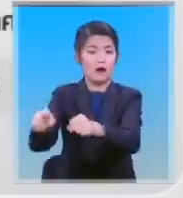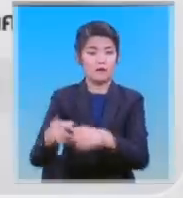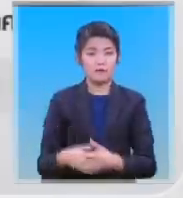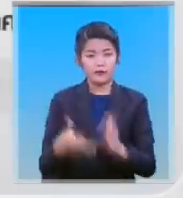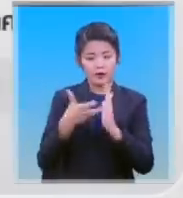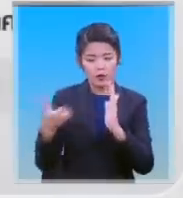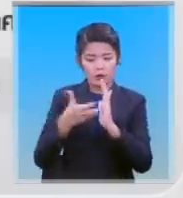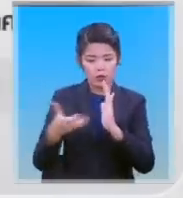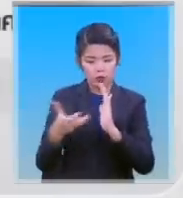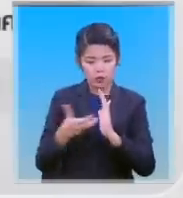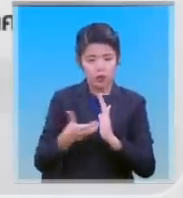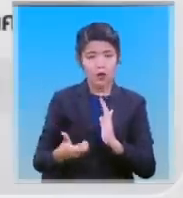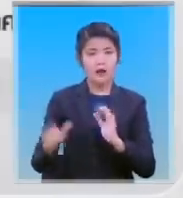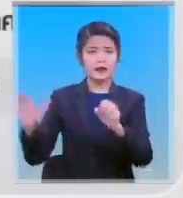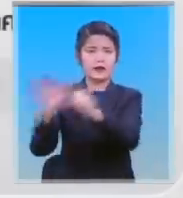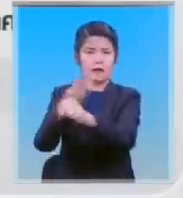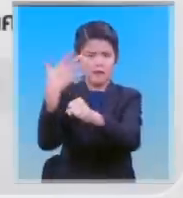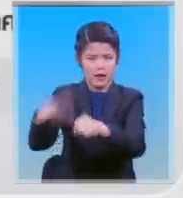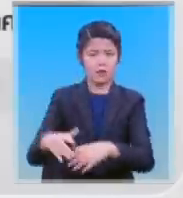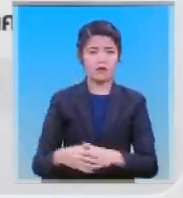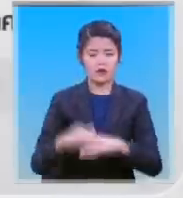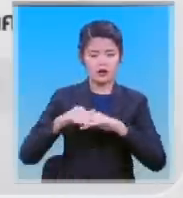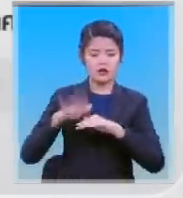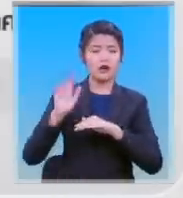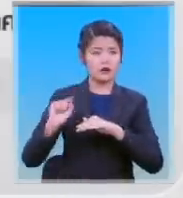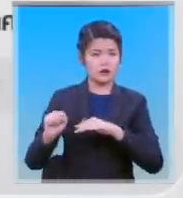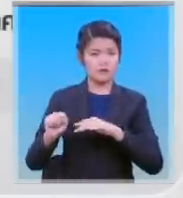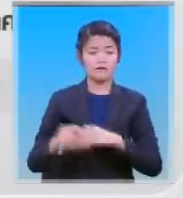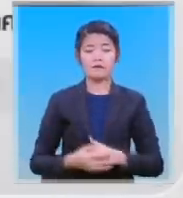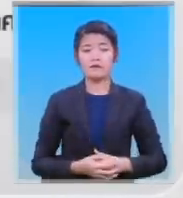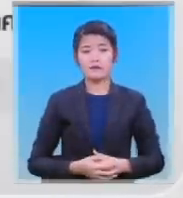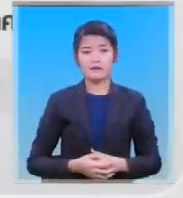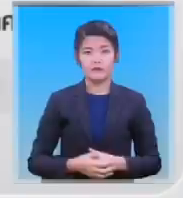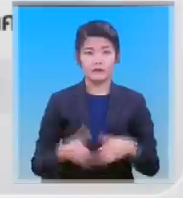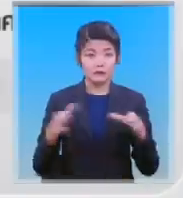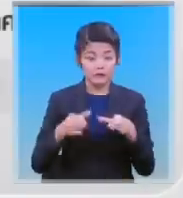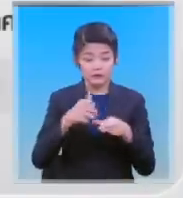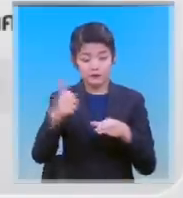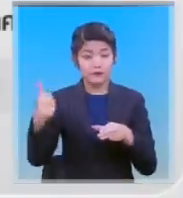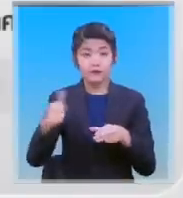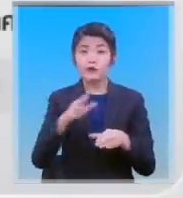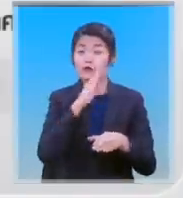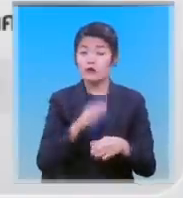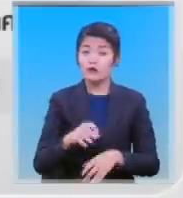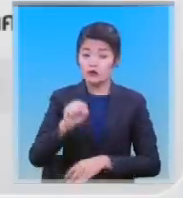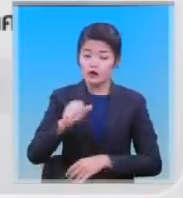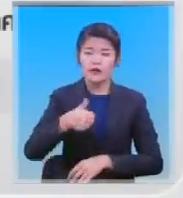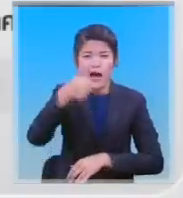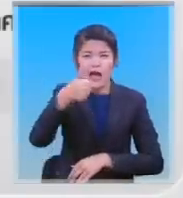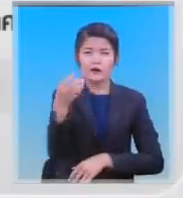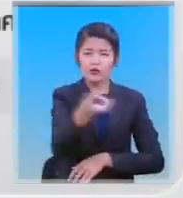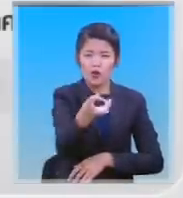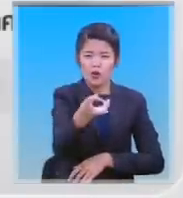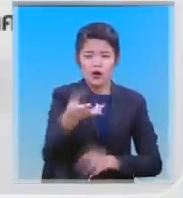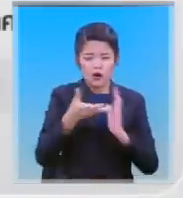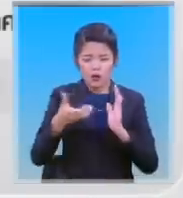ขามันเต็มออกมาแล้วมันไม่ได้แล้วนะแต่ว่าพรรคอื่นเนี่ยคือสมมติว่าเขาได้ส.ส.เขตน้อยตัวลบมันออกม